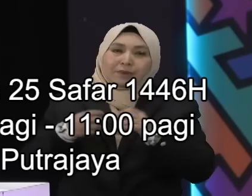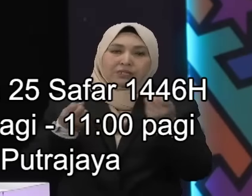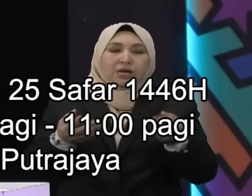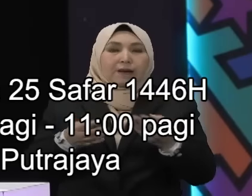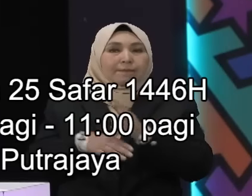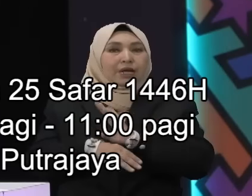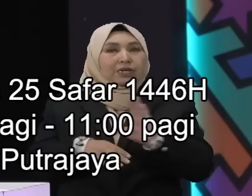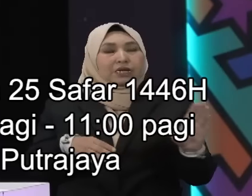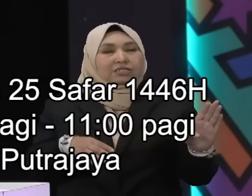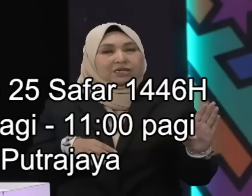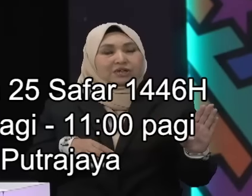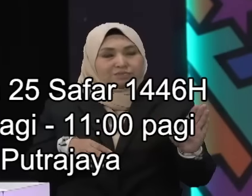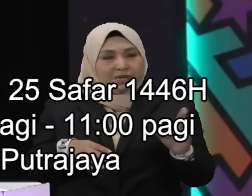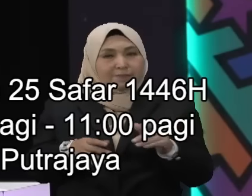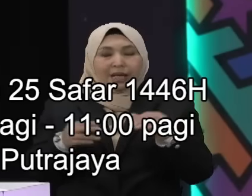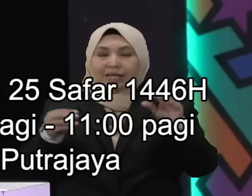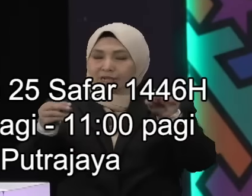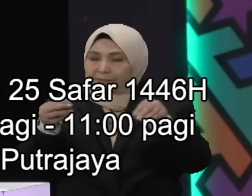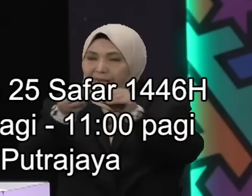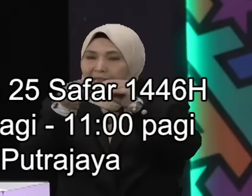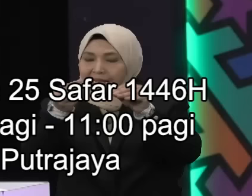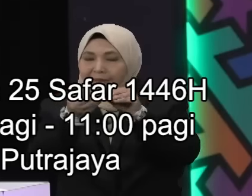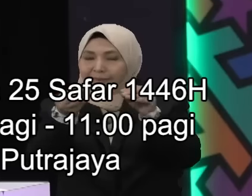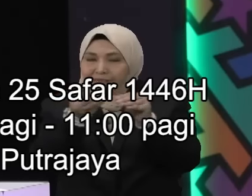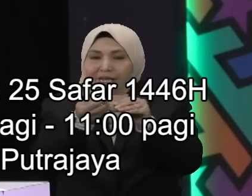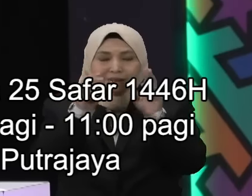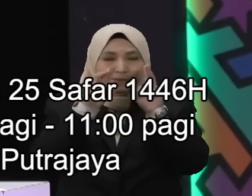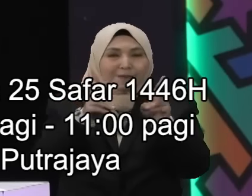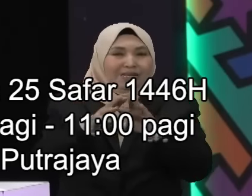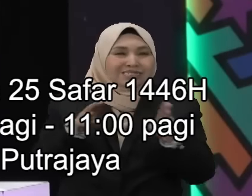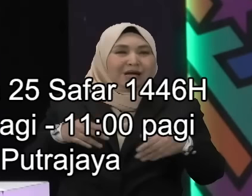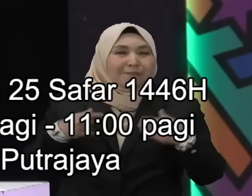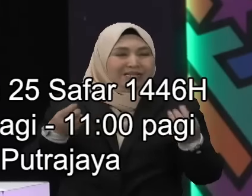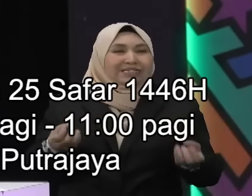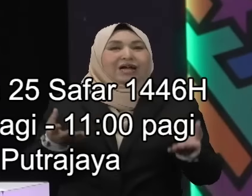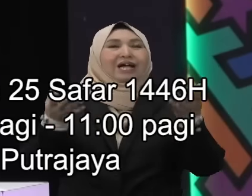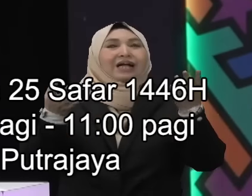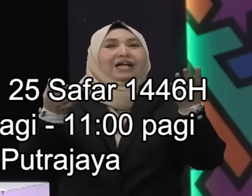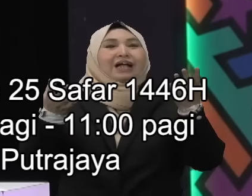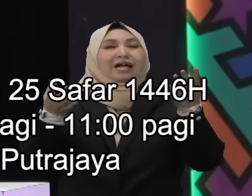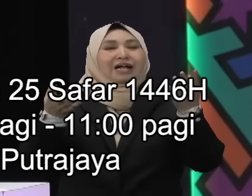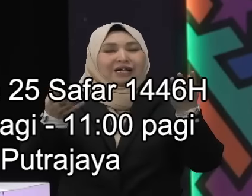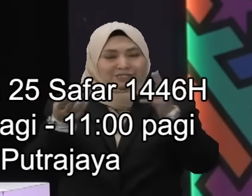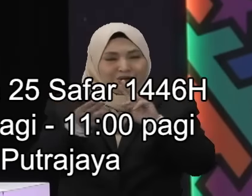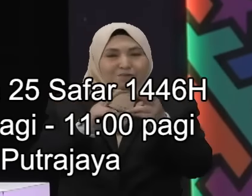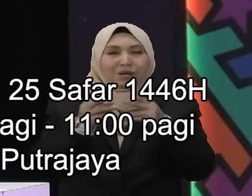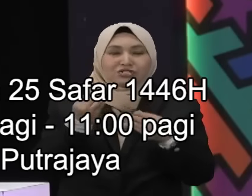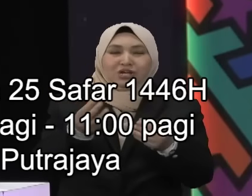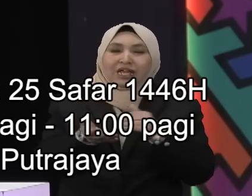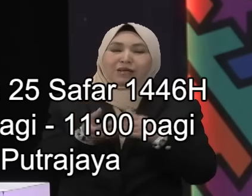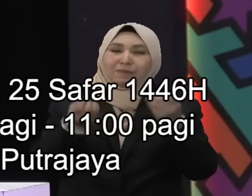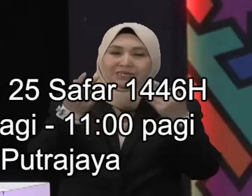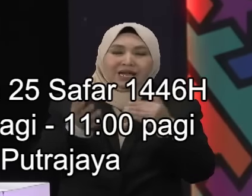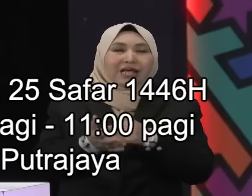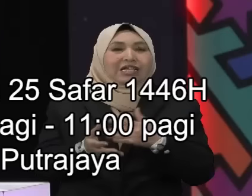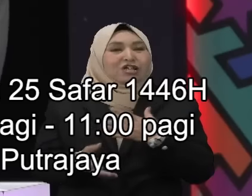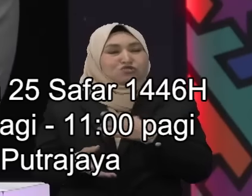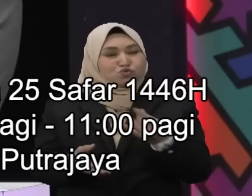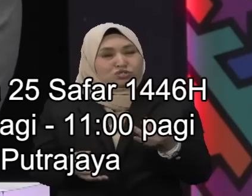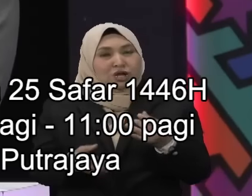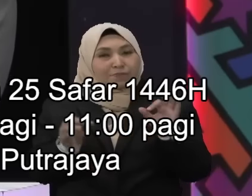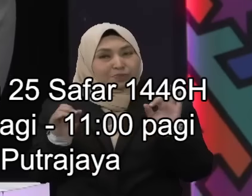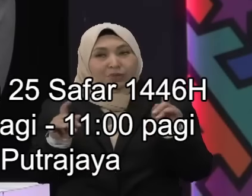dia tak seronok. Itu bilangan lain pula. Oh, bilangan lain. Tadi dapat banyak suka. Ini dapat banyak. Tak agak. Kita ubah sikit lah. Lagi banyak lagi suka. Ya, insyaAllah.